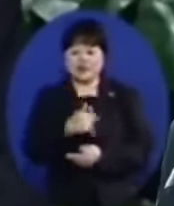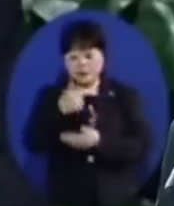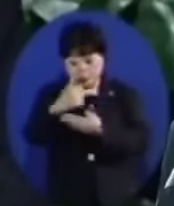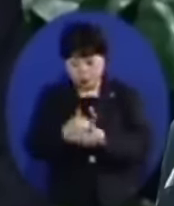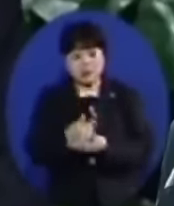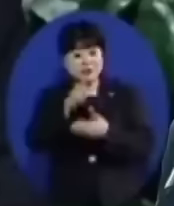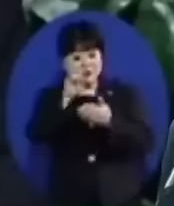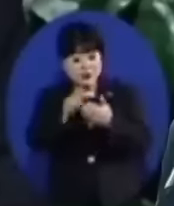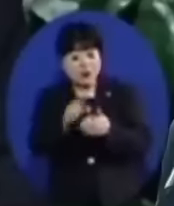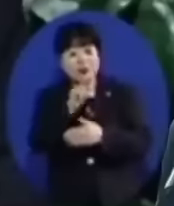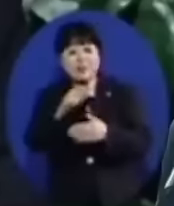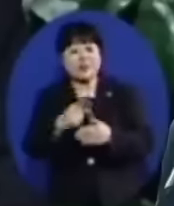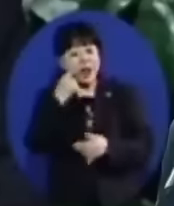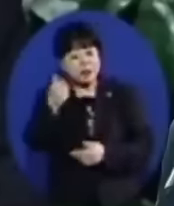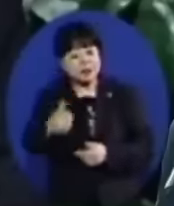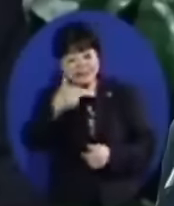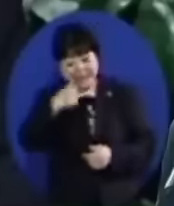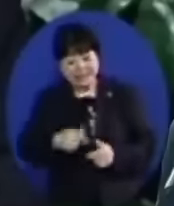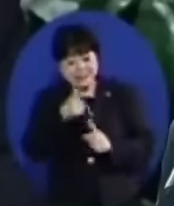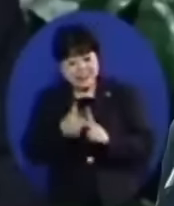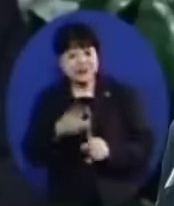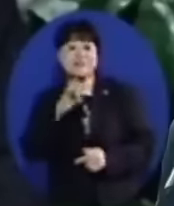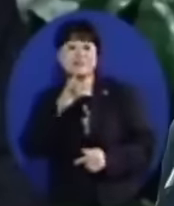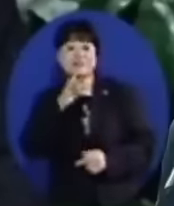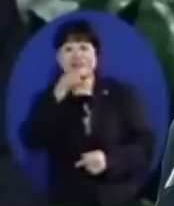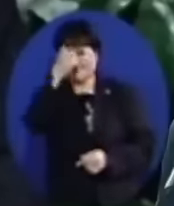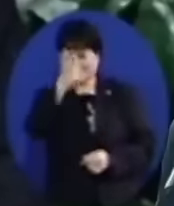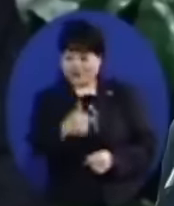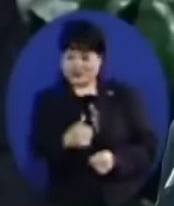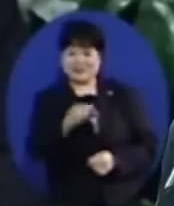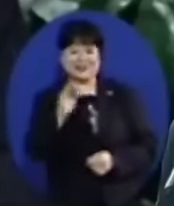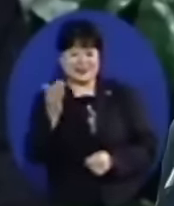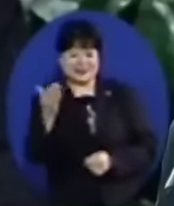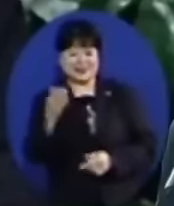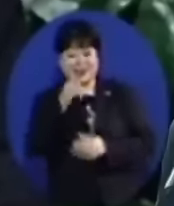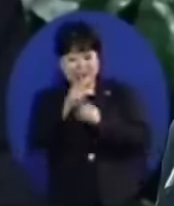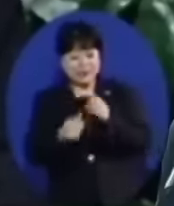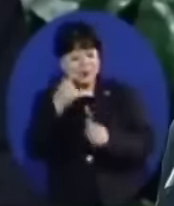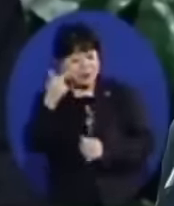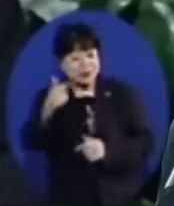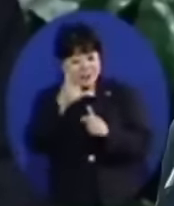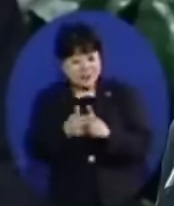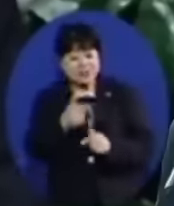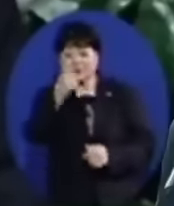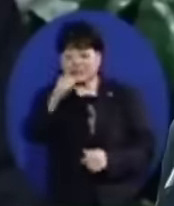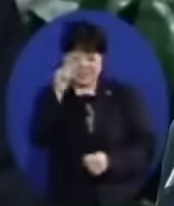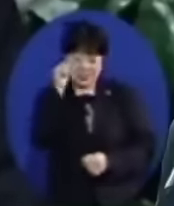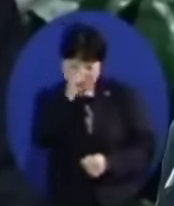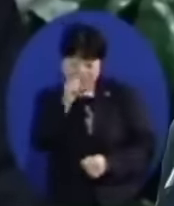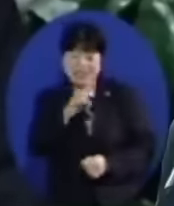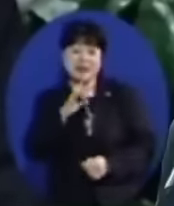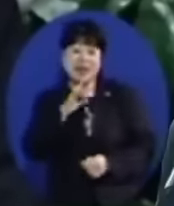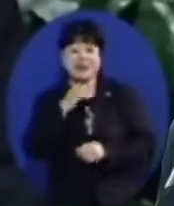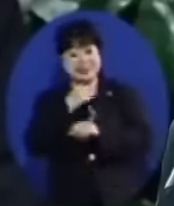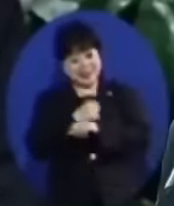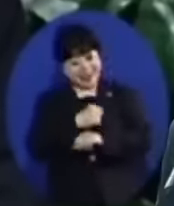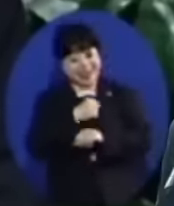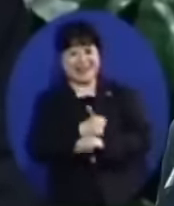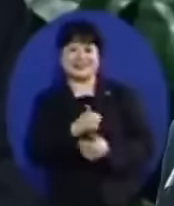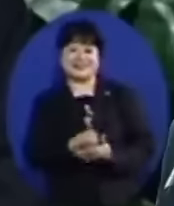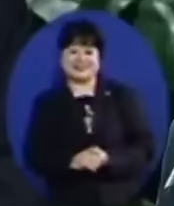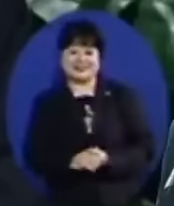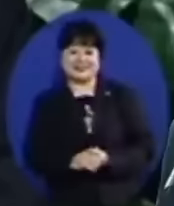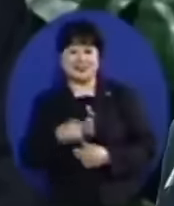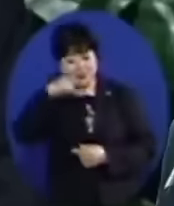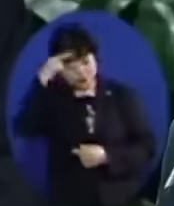모시더라서 이제 내 마음속에 아버지와 아들 예수님이 주인이 되어 있기 때문에 하나님 아버지와 예수님이 좋아하는 일을 하네.